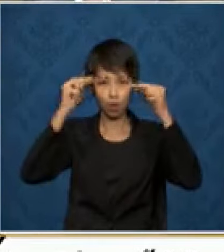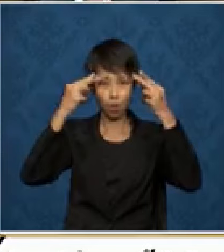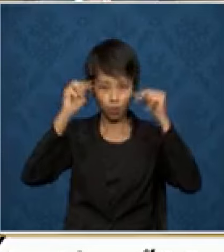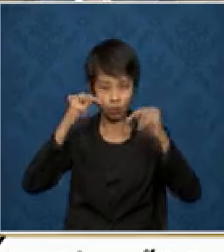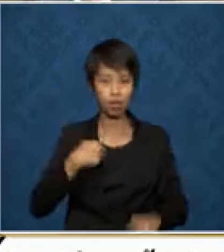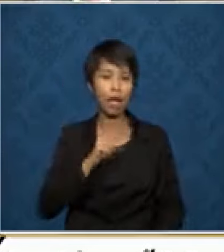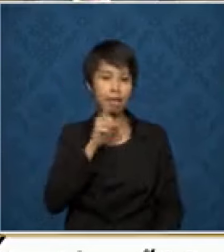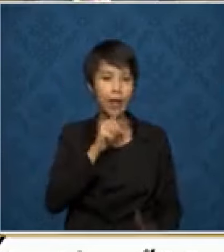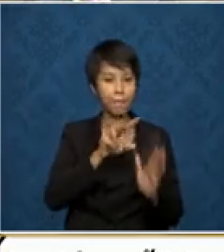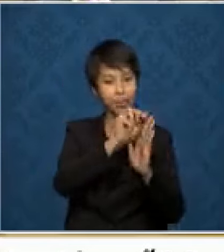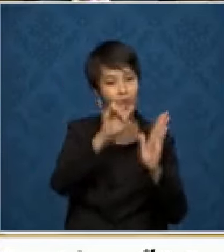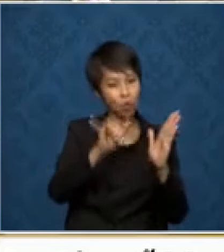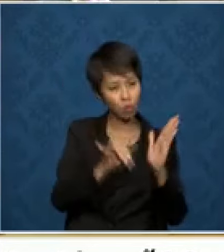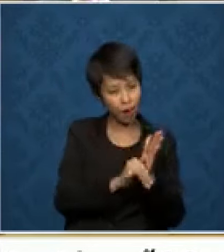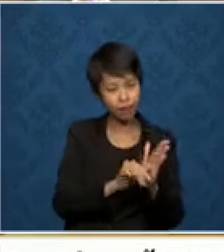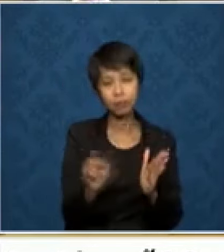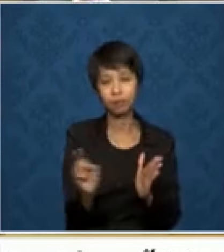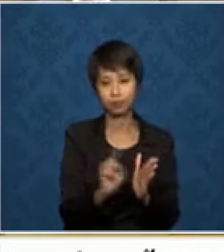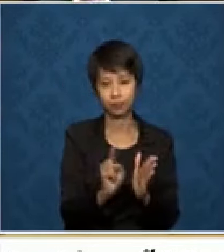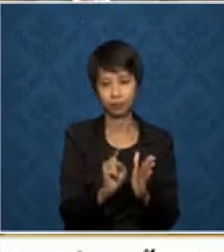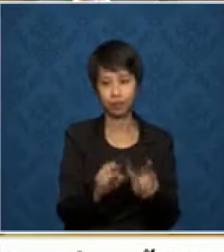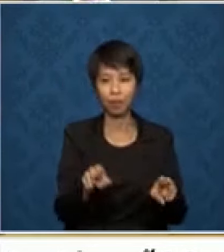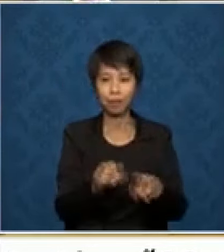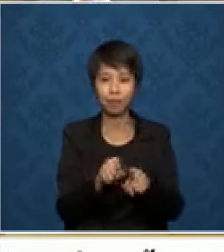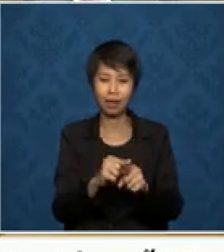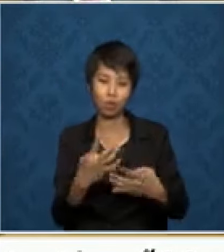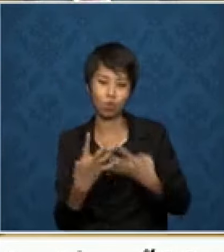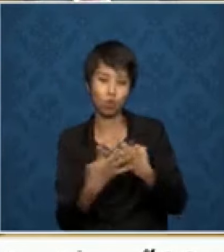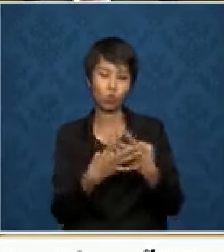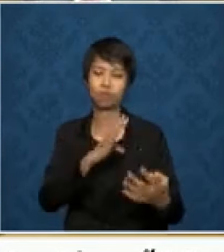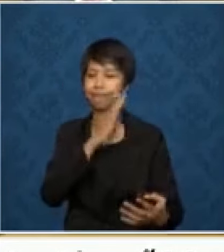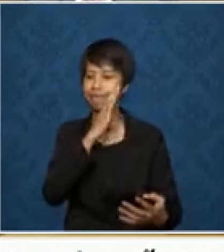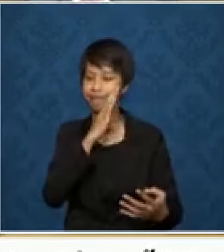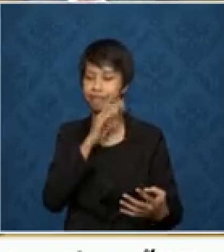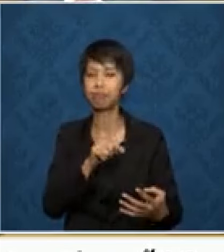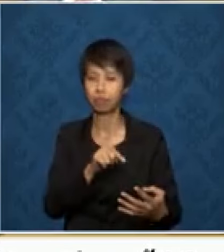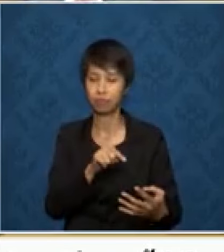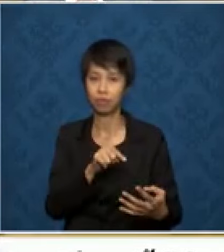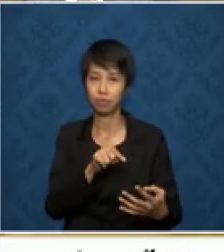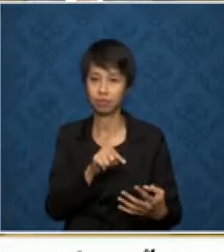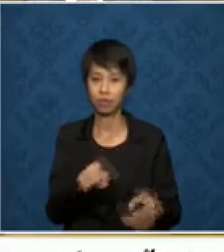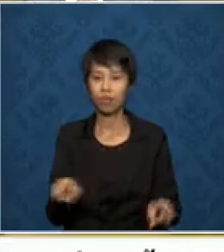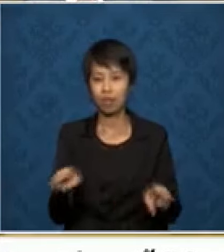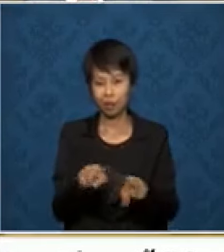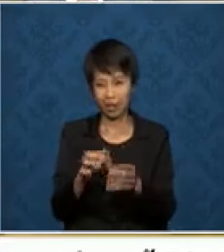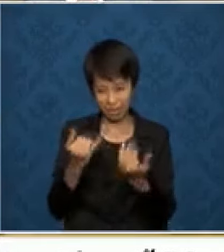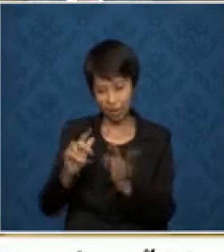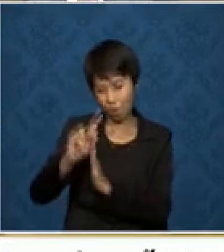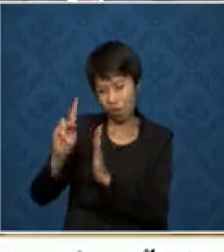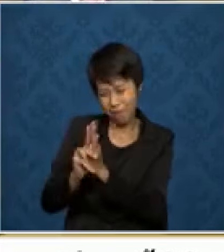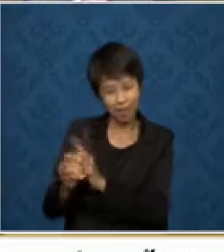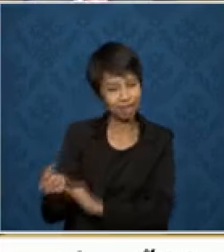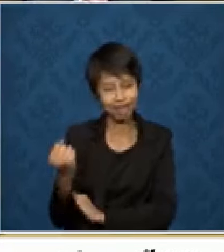นโยบายจะปล่อยให้เกิดการนำคุกทิพโมเดลที่ทำลายหลักนิติธรรมยับ